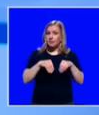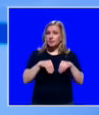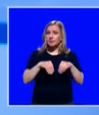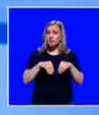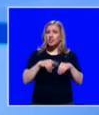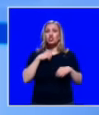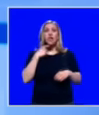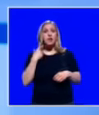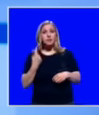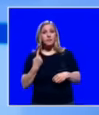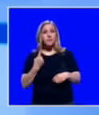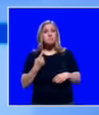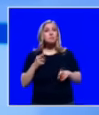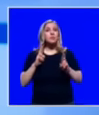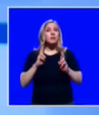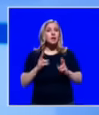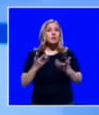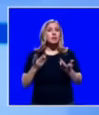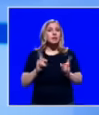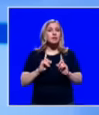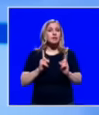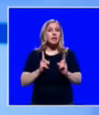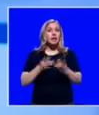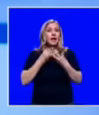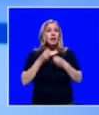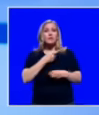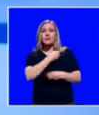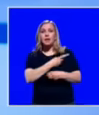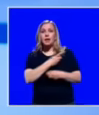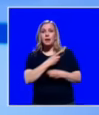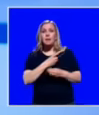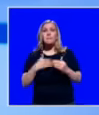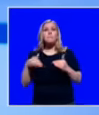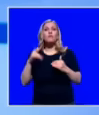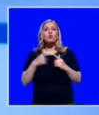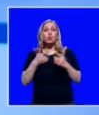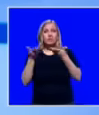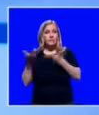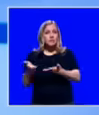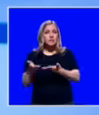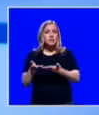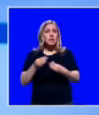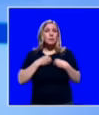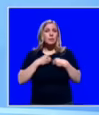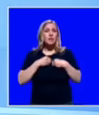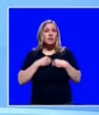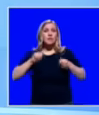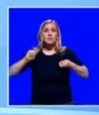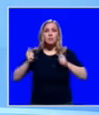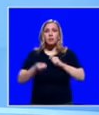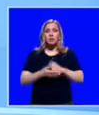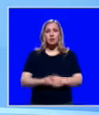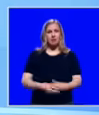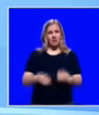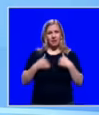жертва? Надявате се на това да не харесват тях повече от вас или искате да повярват някакъв катарзис? Не. Първо, имам ли вид